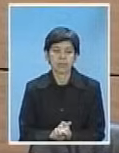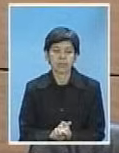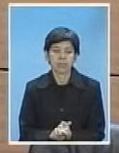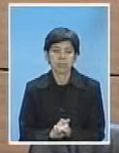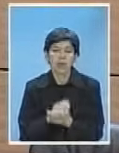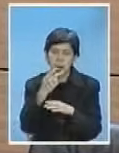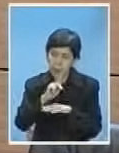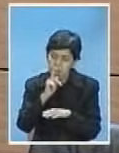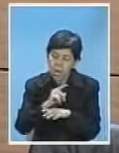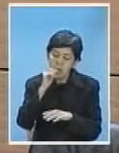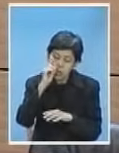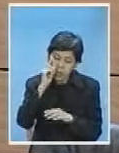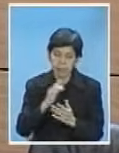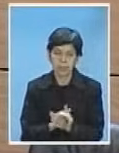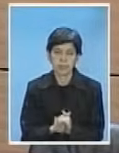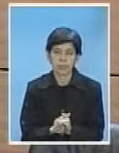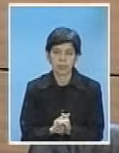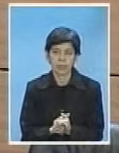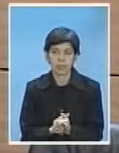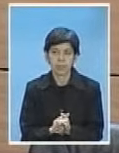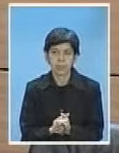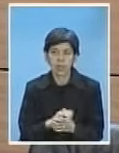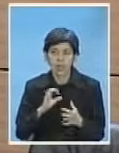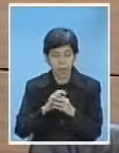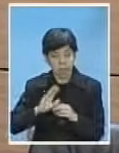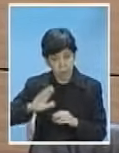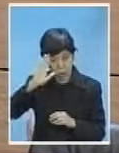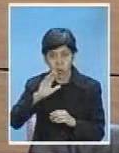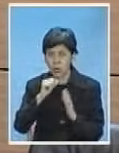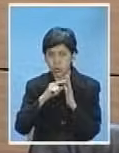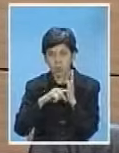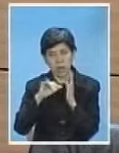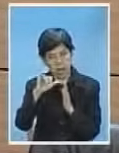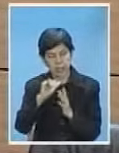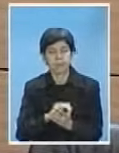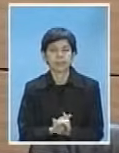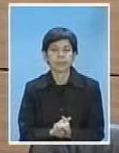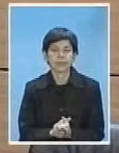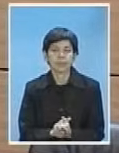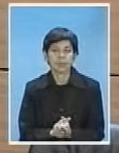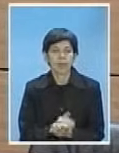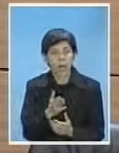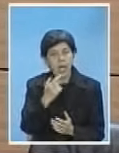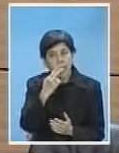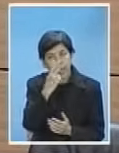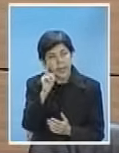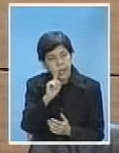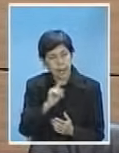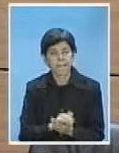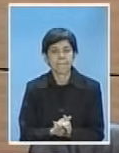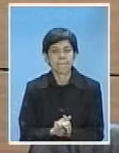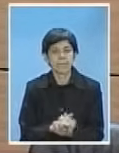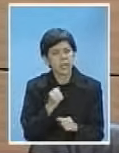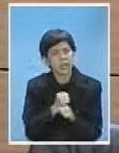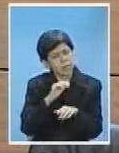ท่านประธานต้องวินิจฉัยคำประท้วงของท่านสุนัยก่อนครับท่านเห็นยังไงเนี่ย